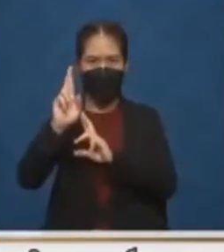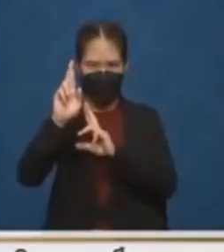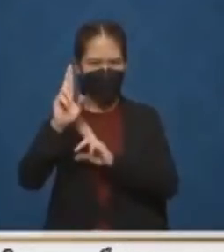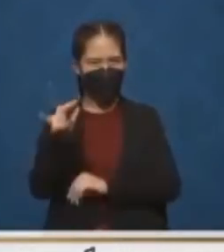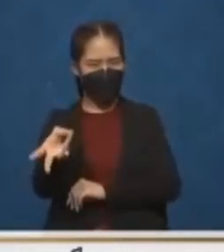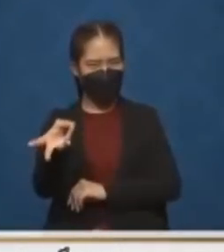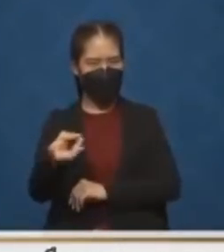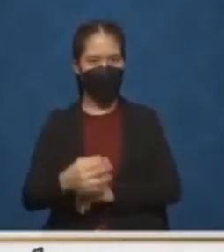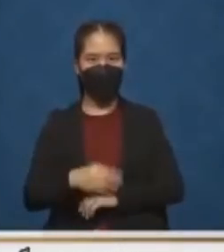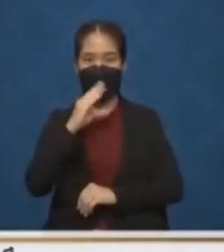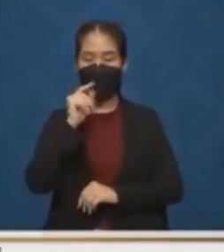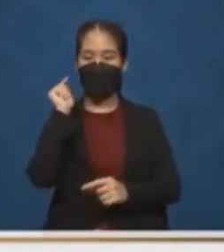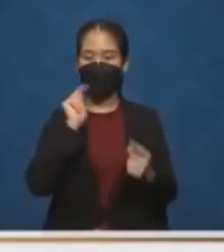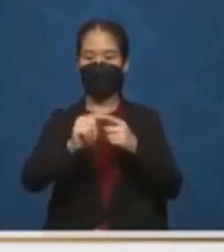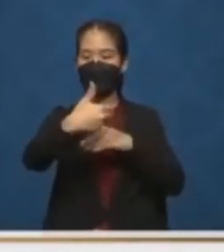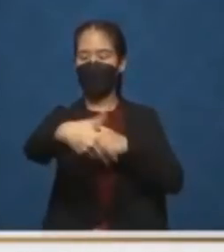ไปนอกระหวางนดนะครับ